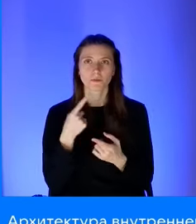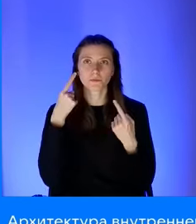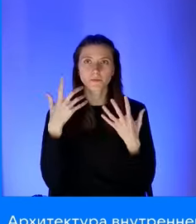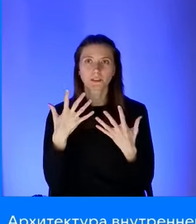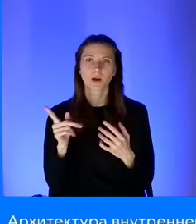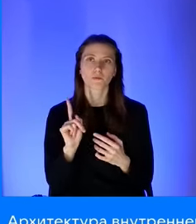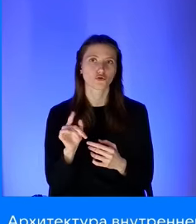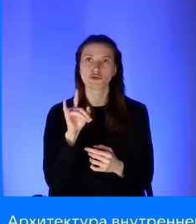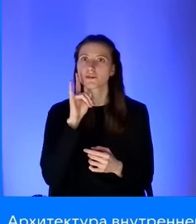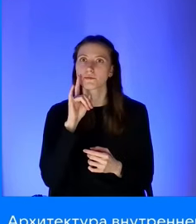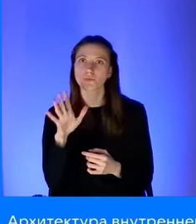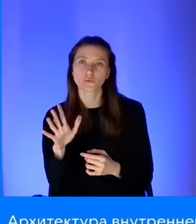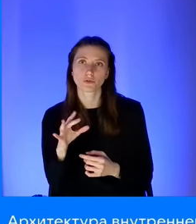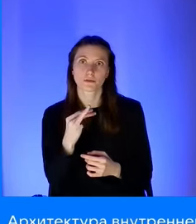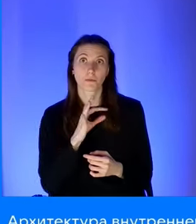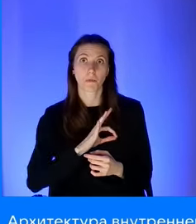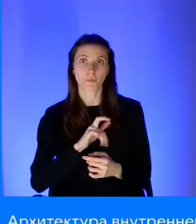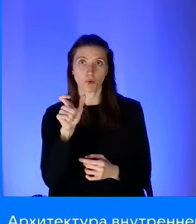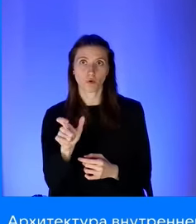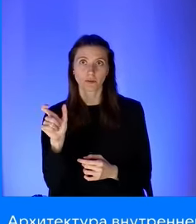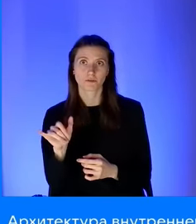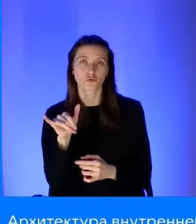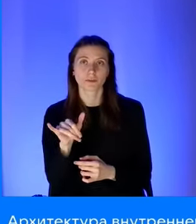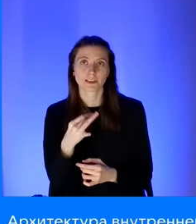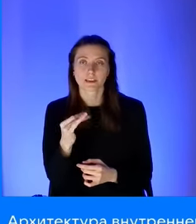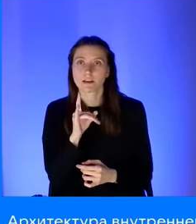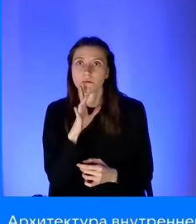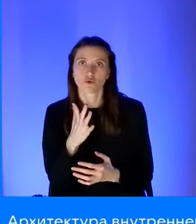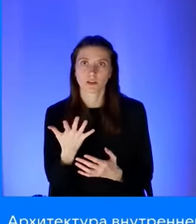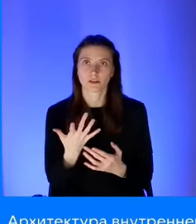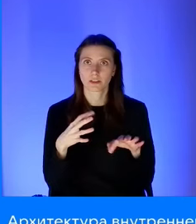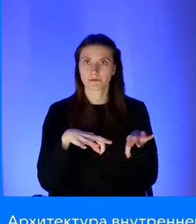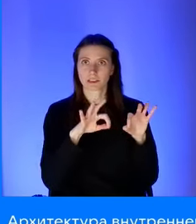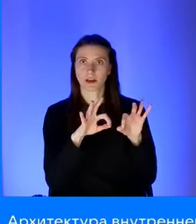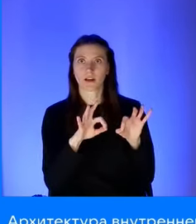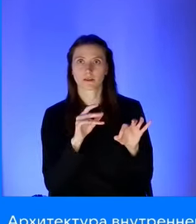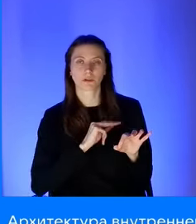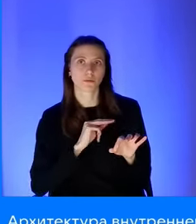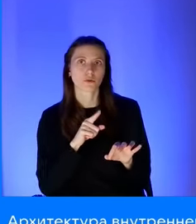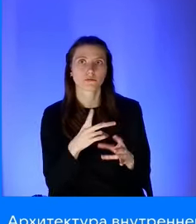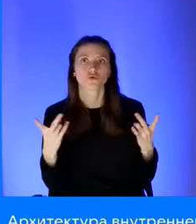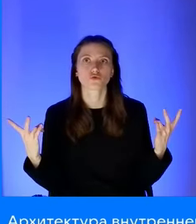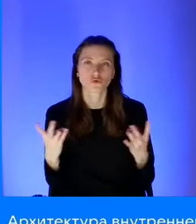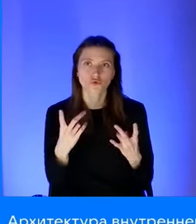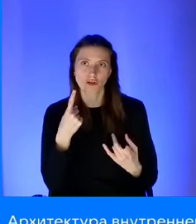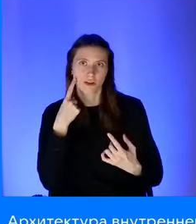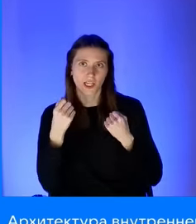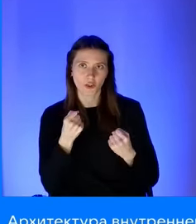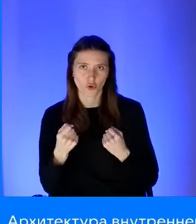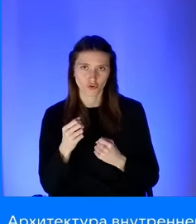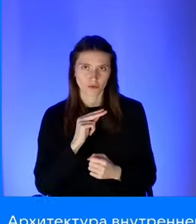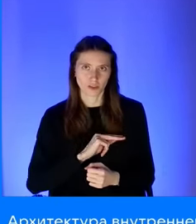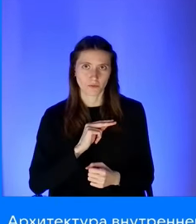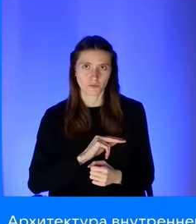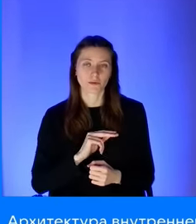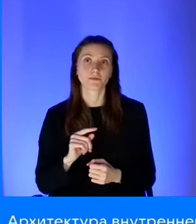будет интереса там у пользователей когда сервис плохо работает и необходимо то есть повышать прям работать над надёжностью и в том числе